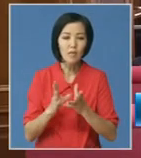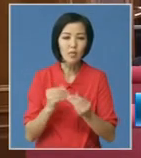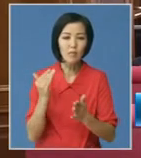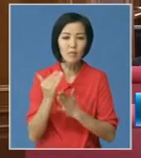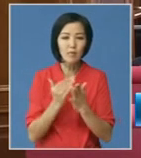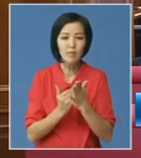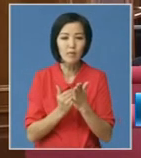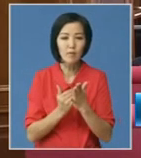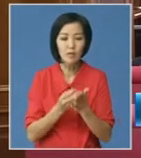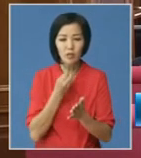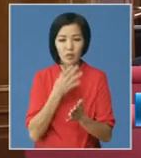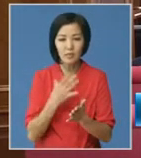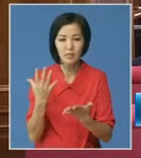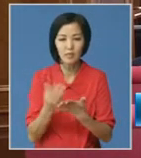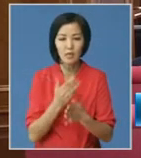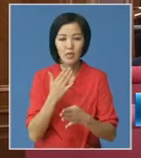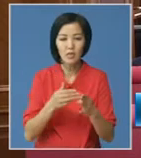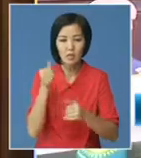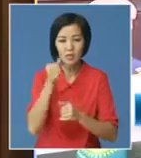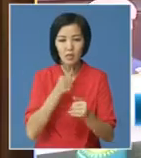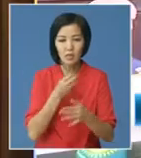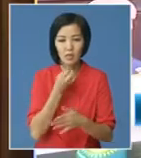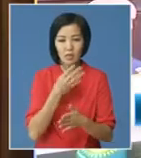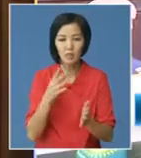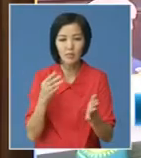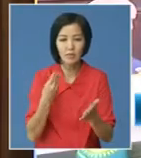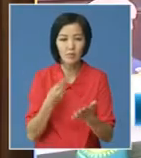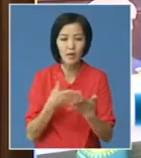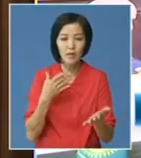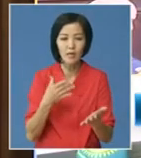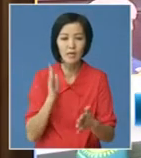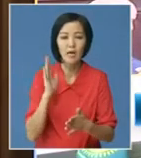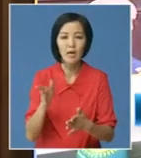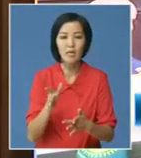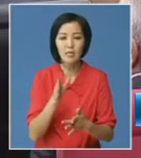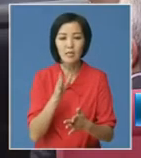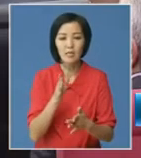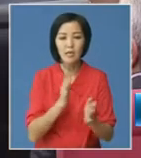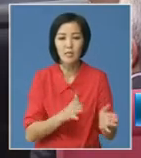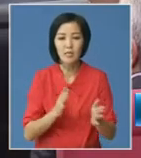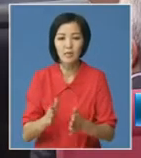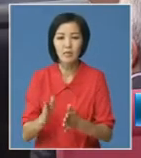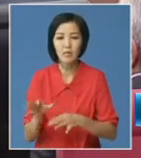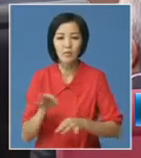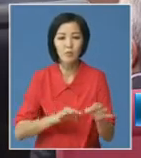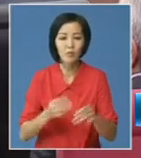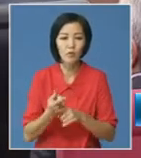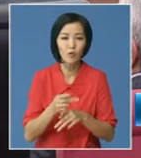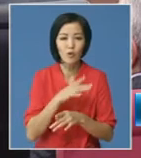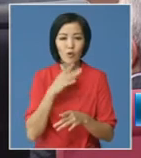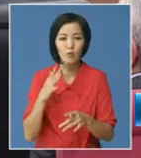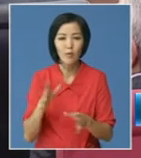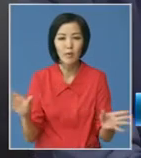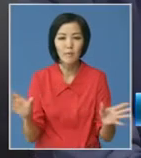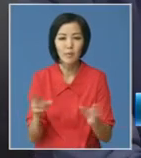жаман емес. Жарты жылдық жұмысты үкімет басшысы жақсы деп бағалады. Алда әлі де кезегін күтіп тұрған жоспар жобалары көп. Соларды орындауға бір